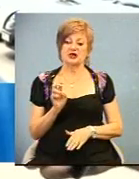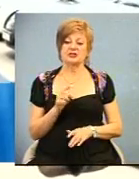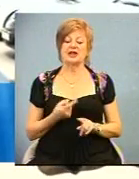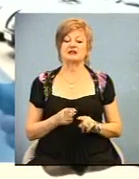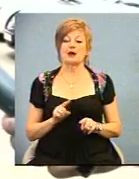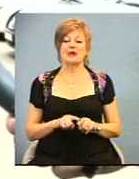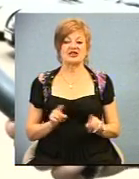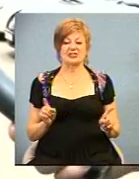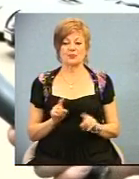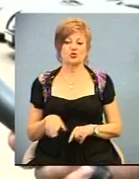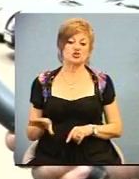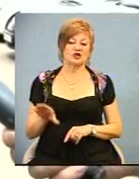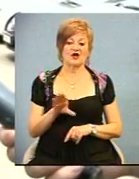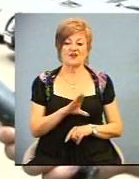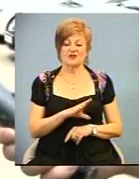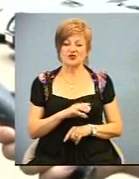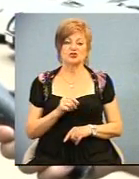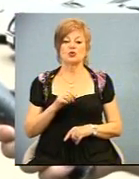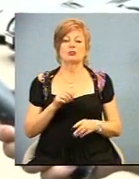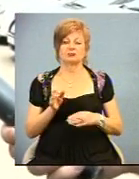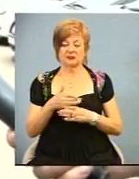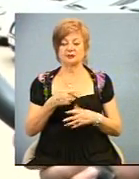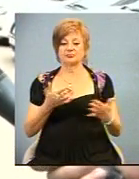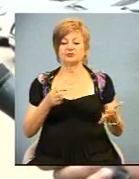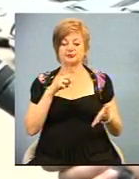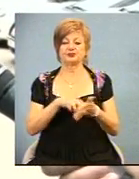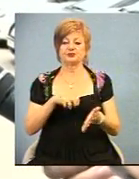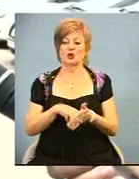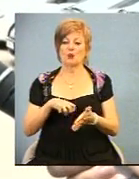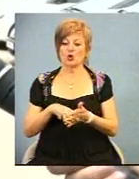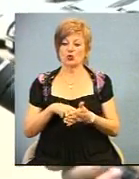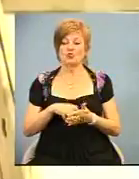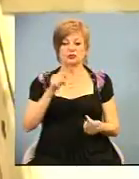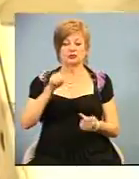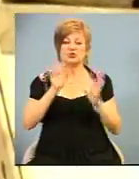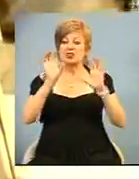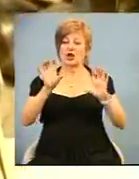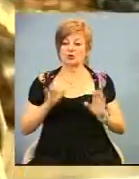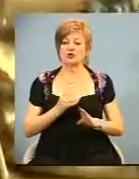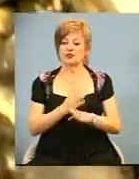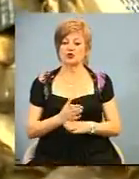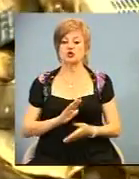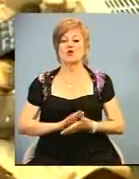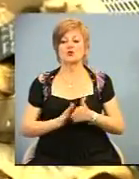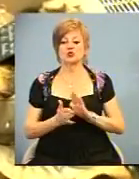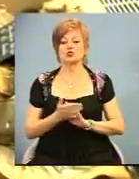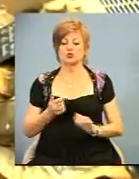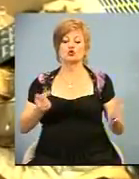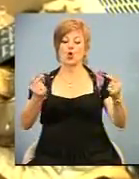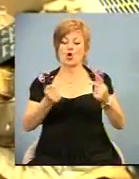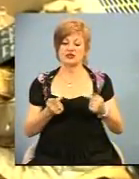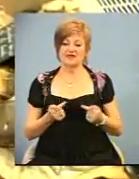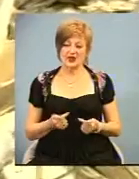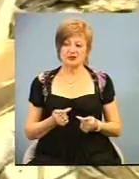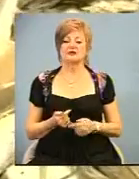що вся продукція маркована відповідно вимог законодавства і зберігається в умовах, що